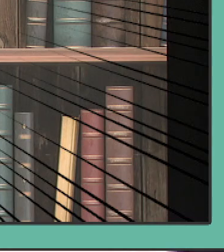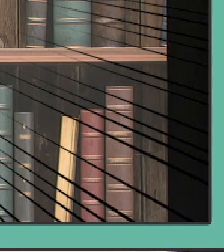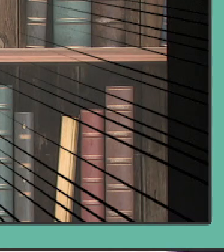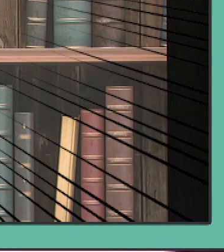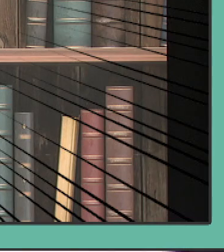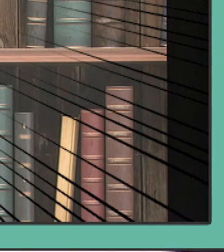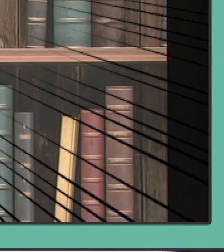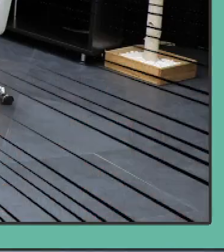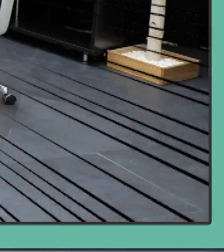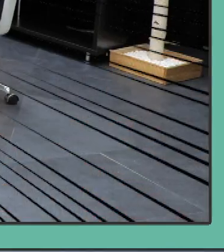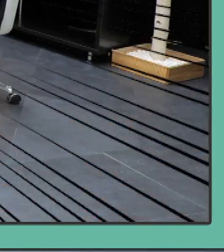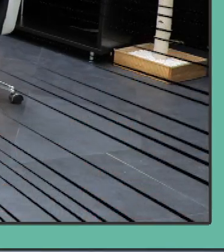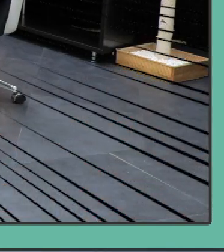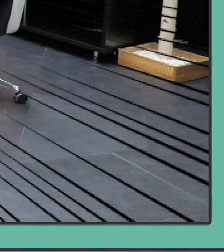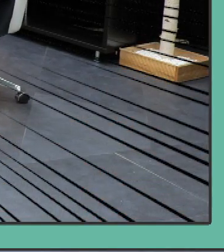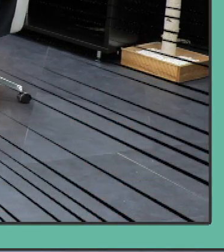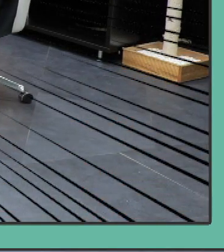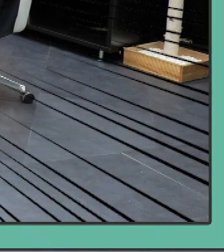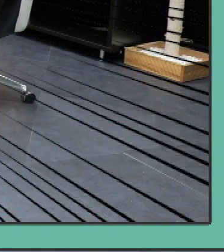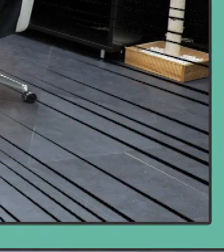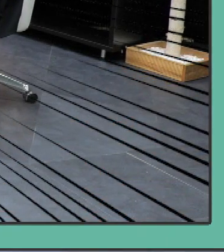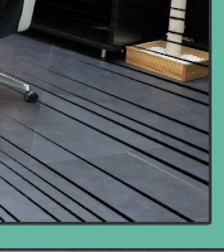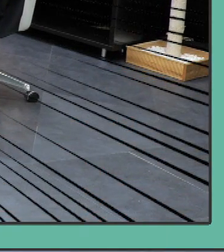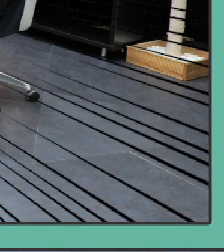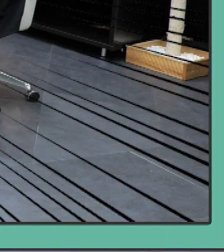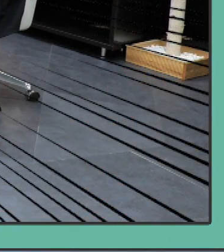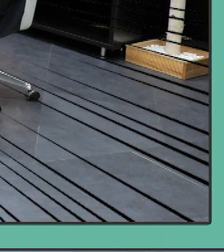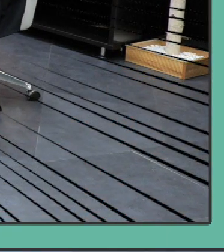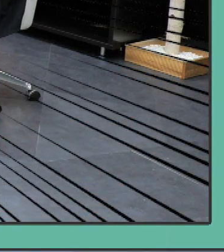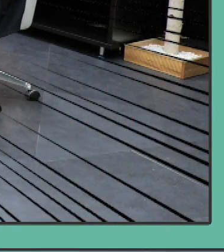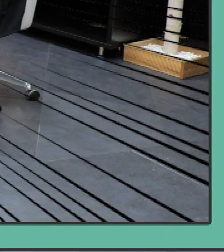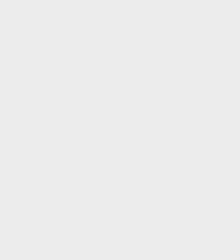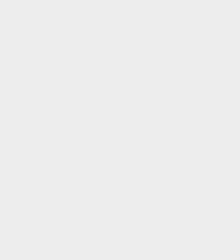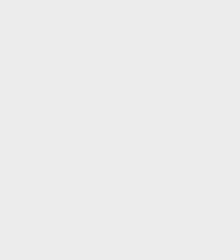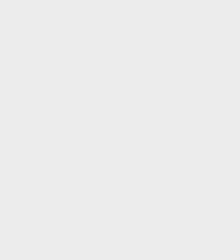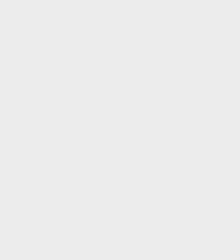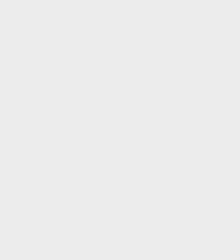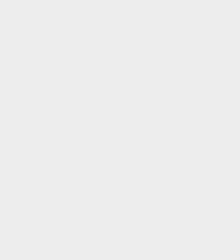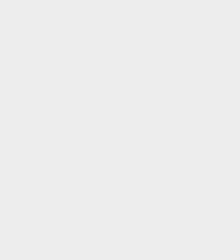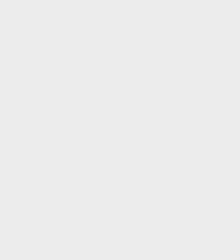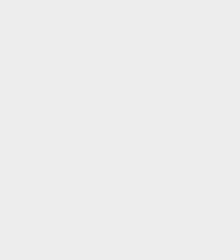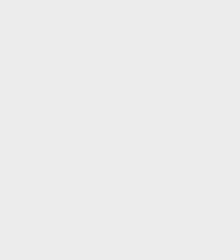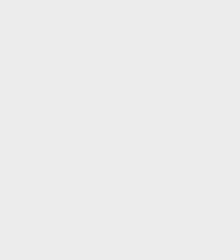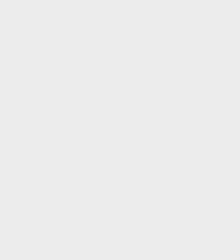청년들이 체감할 수 있는 제주형 청년보장제를 만들어주시길 바라겠습니다. 예.